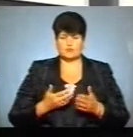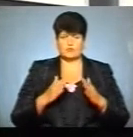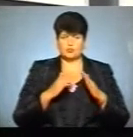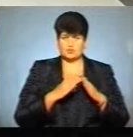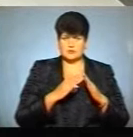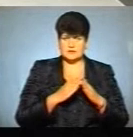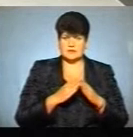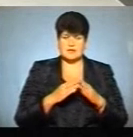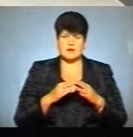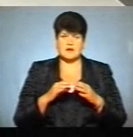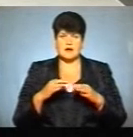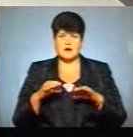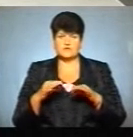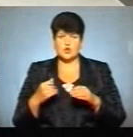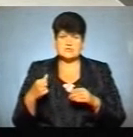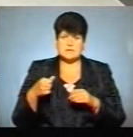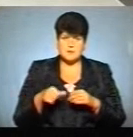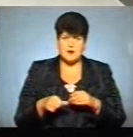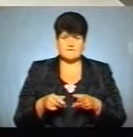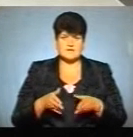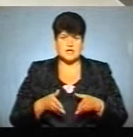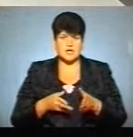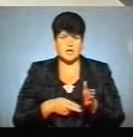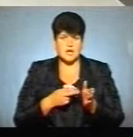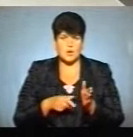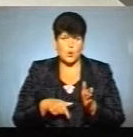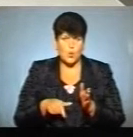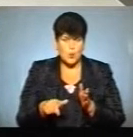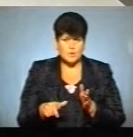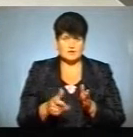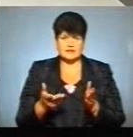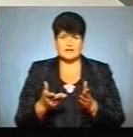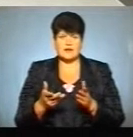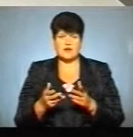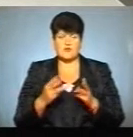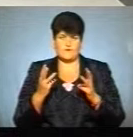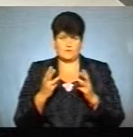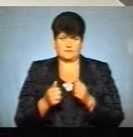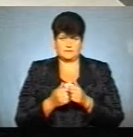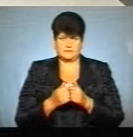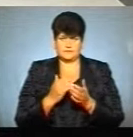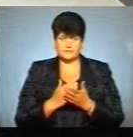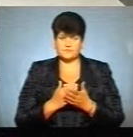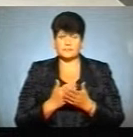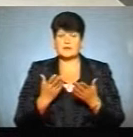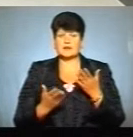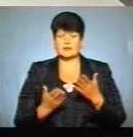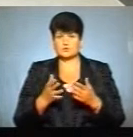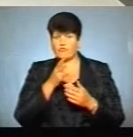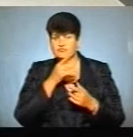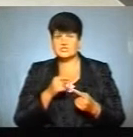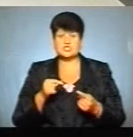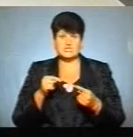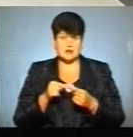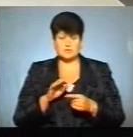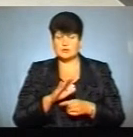будівлі, автозаправочні станції чи колії. Є об'єкти, до яких вогонь підбирається. І якщо щоб вчасно не